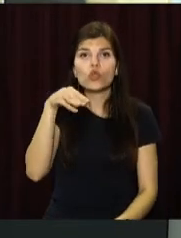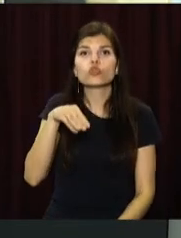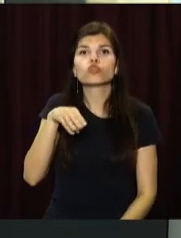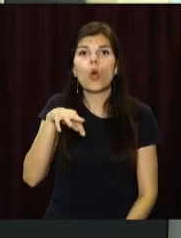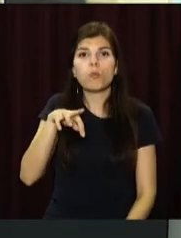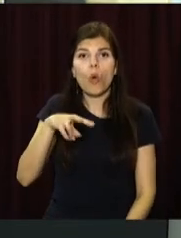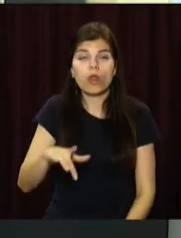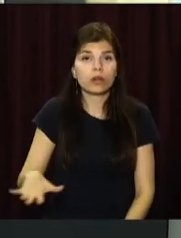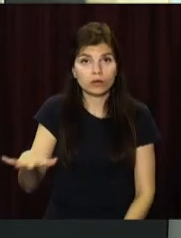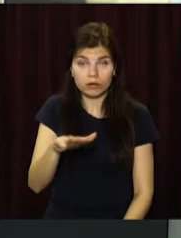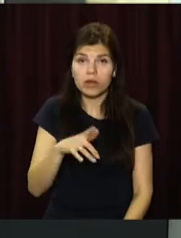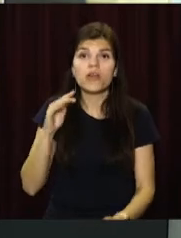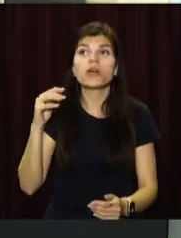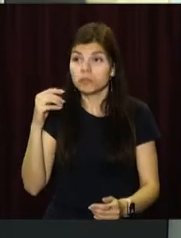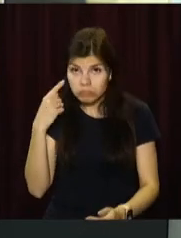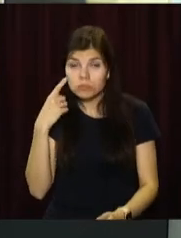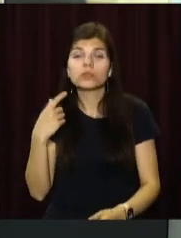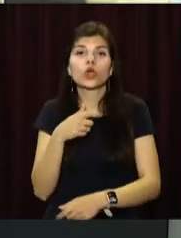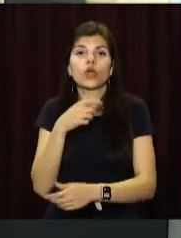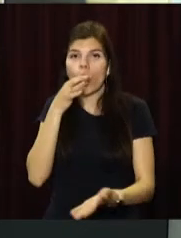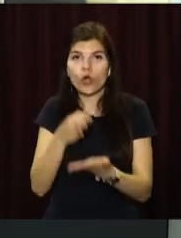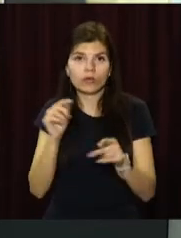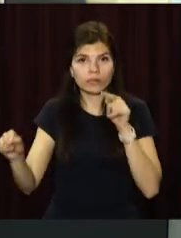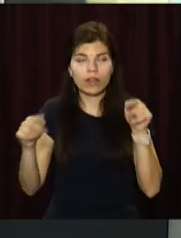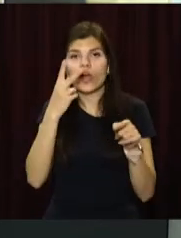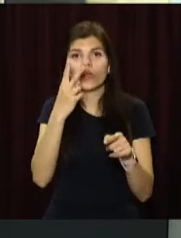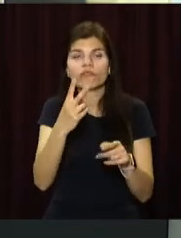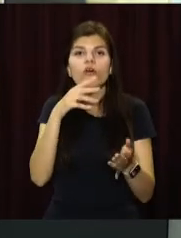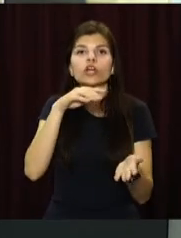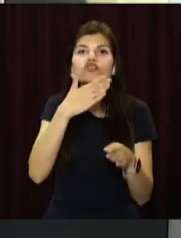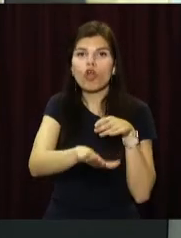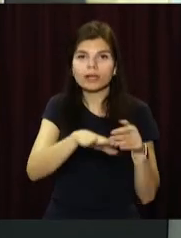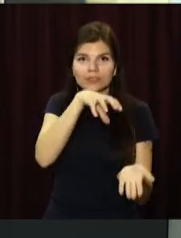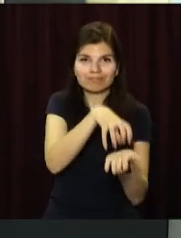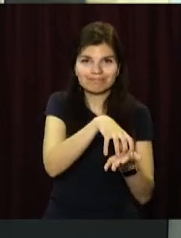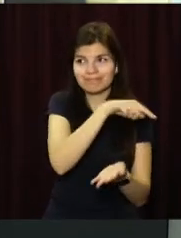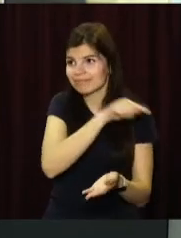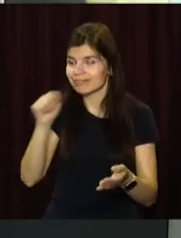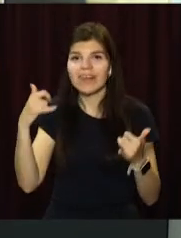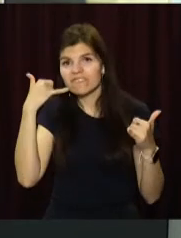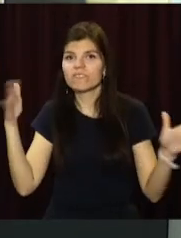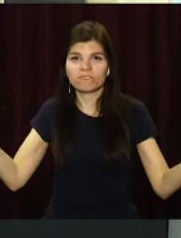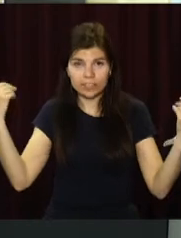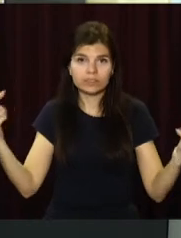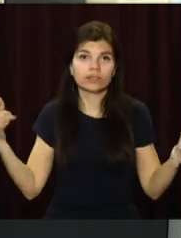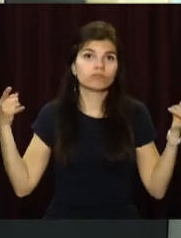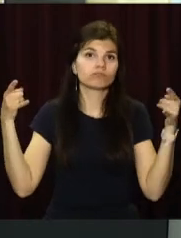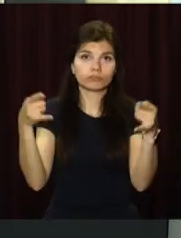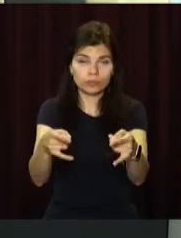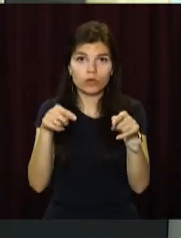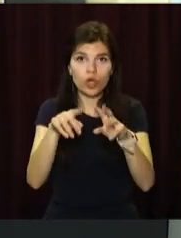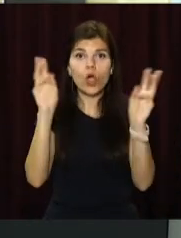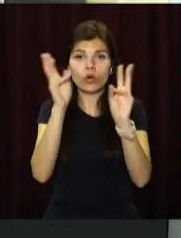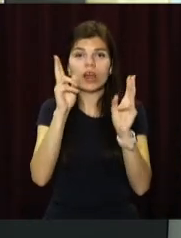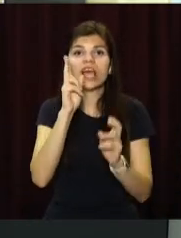Тополя. На виклик відправили чергові відділення двох пожежно-рятувальних частин. Прибувши на місце, рятувальники встановили,